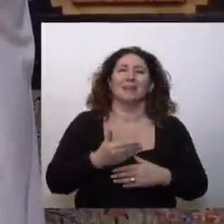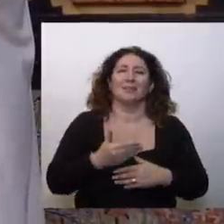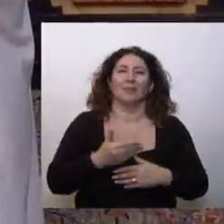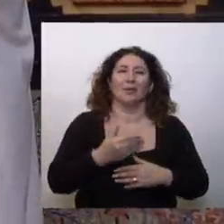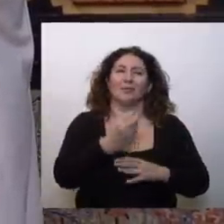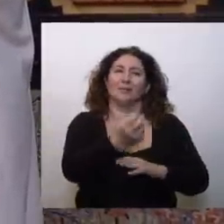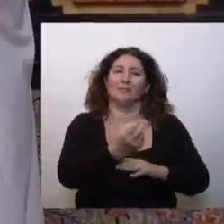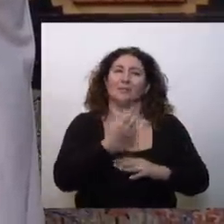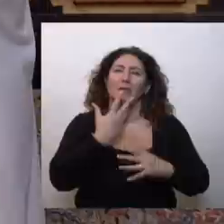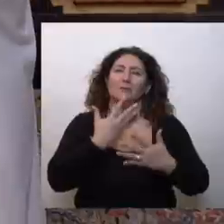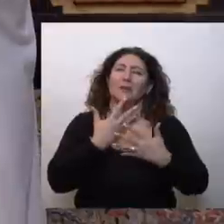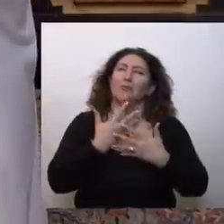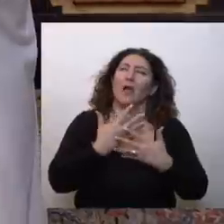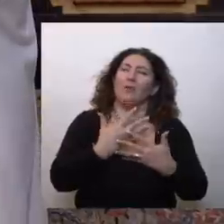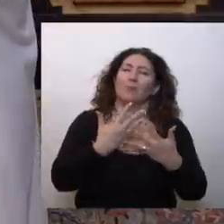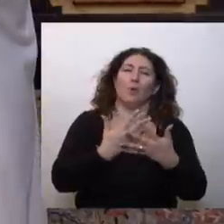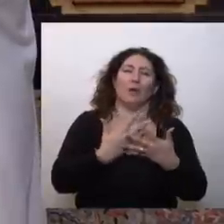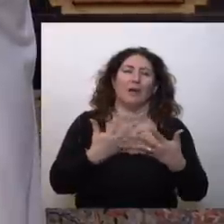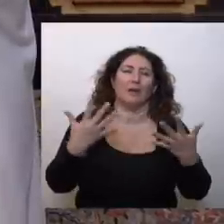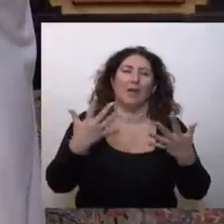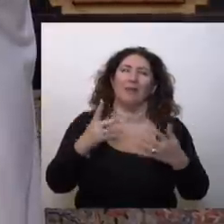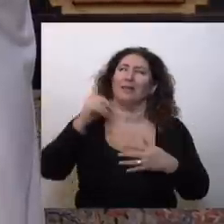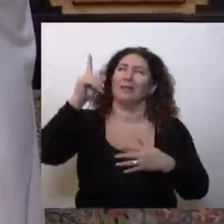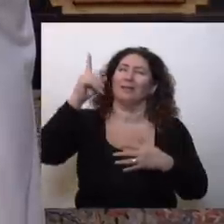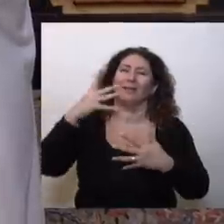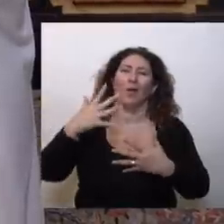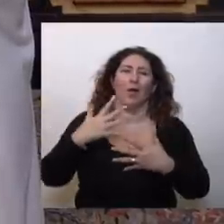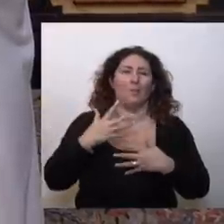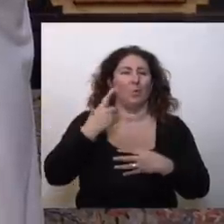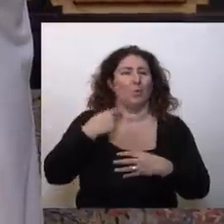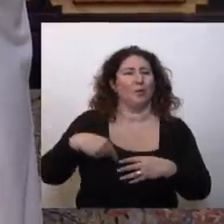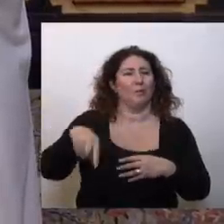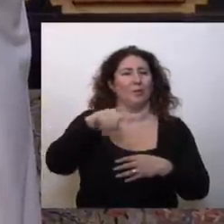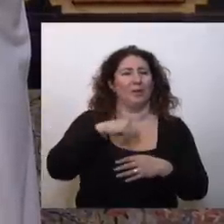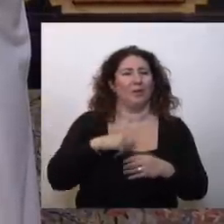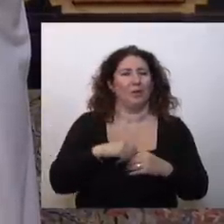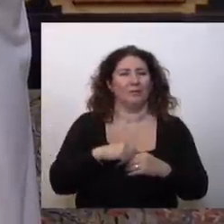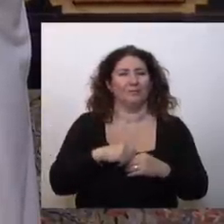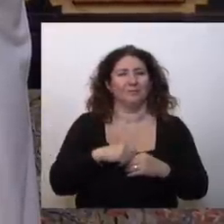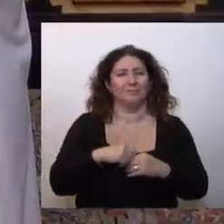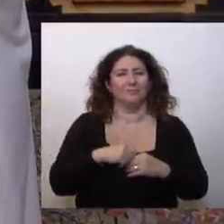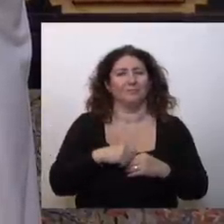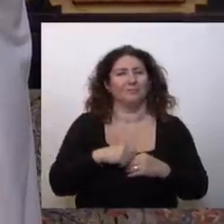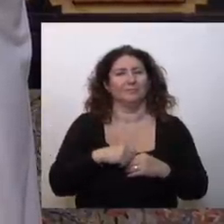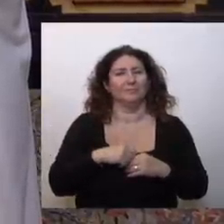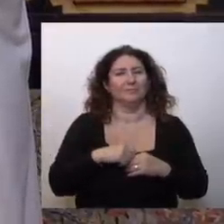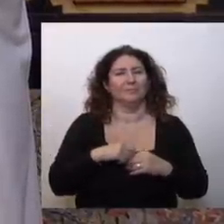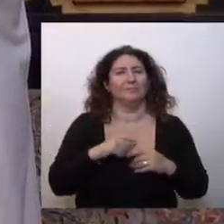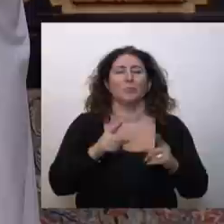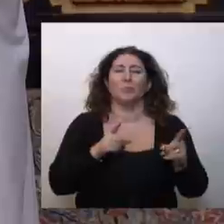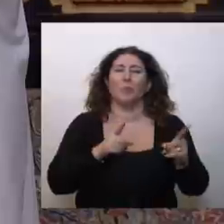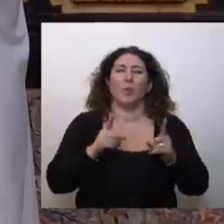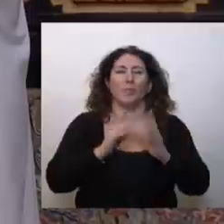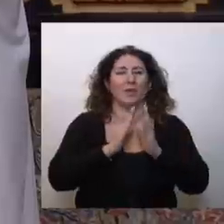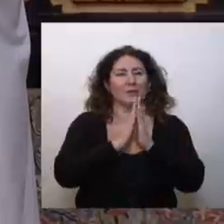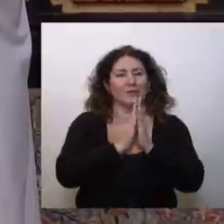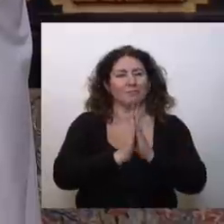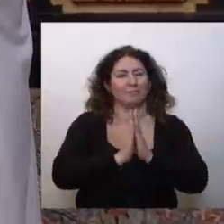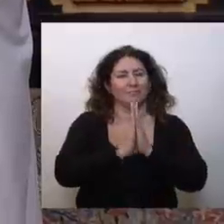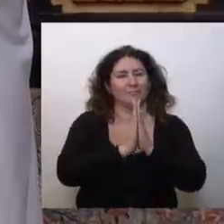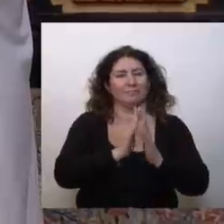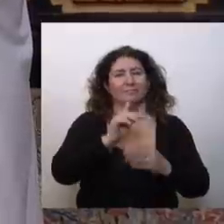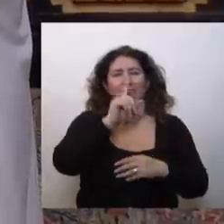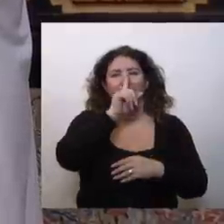amore con cui il Signore ci ha amati. Sosteremo in contemplazione silenziosa sui